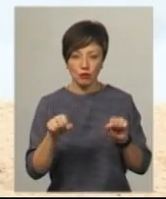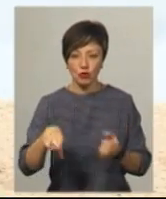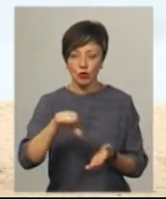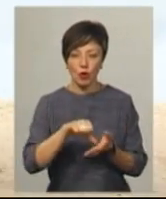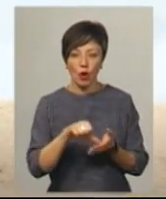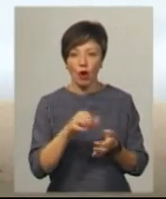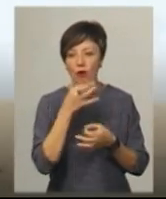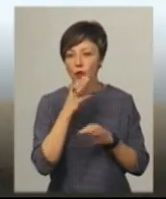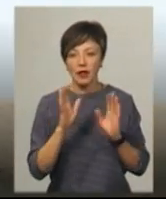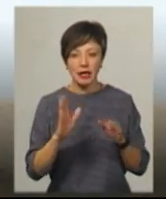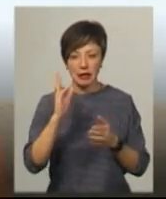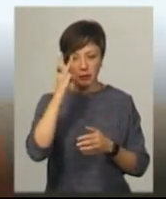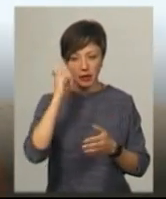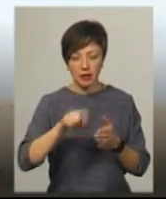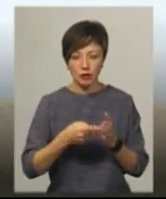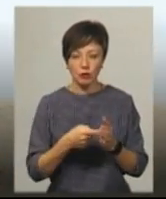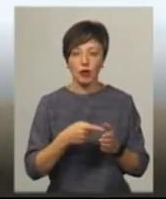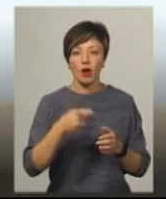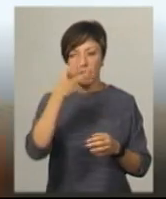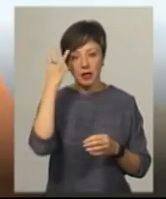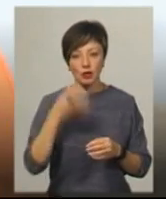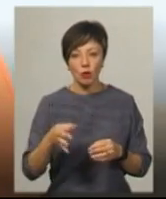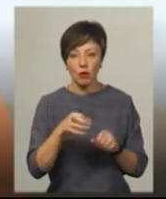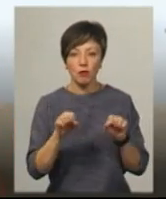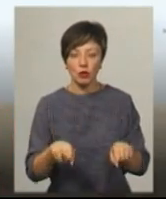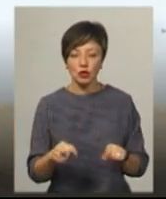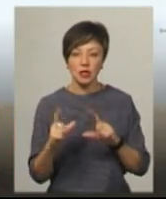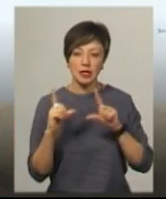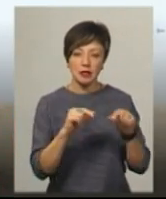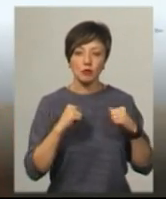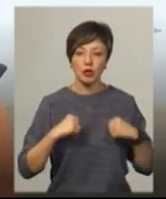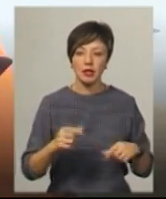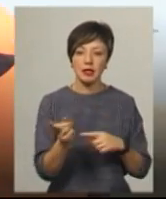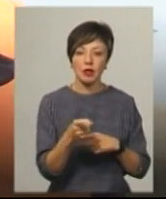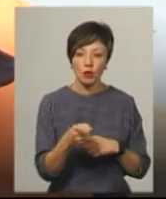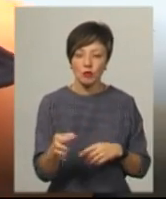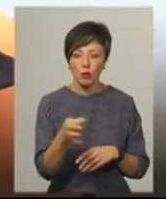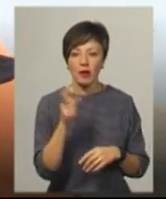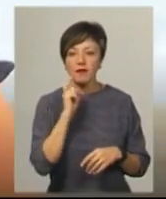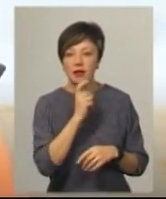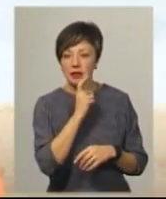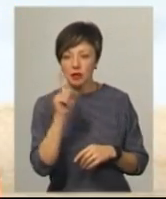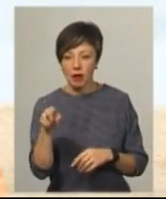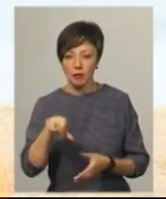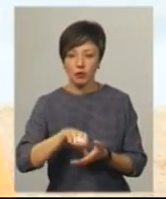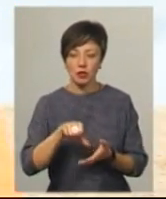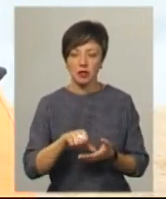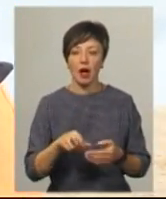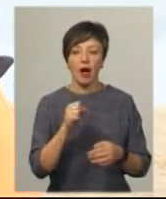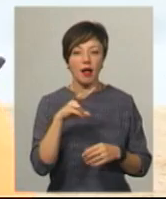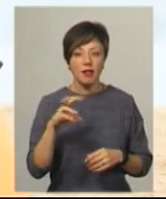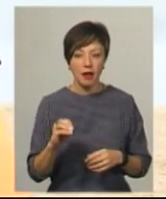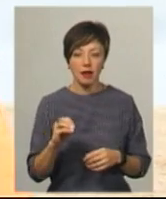участь там не тільки в місті Хмельницькому, там і Хмельницькій області. Вони можуть їхати спокійно в Тернопільську область, Вінницьку, там приймати участь.